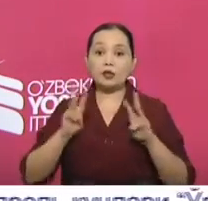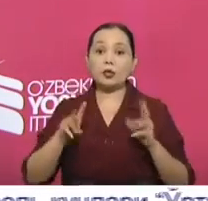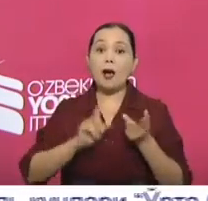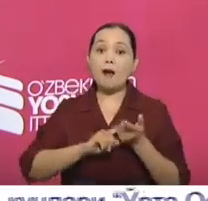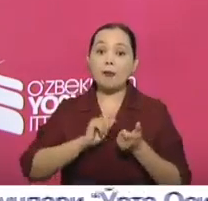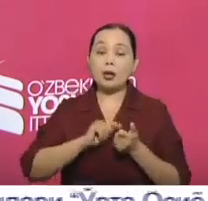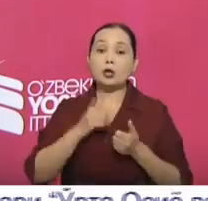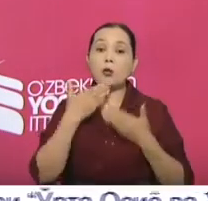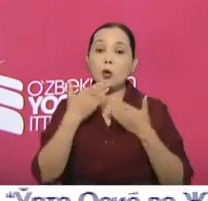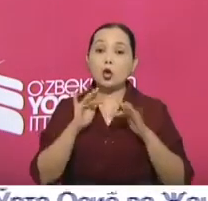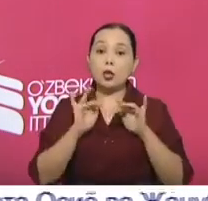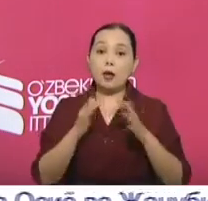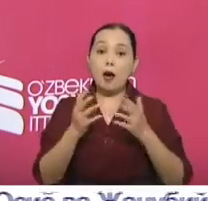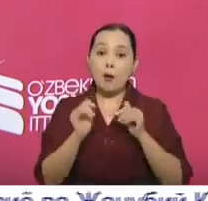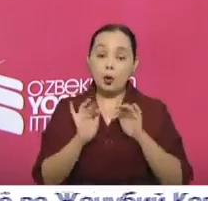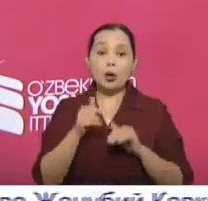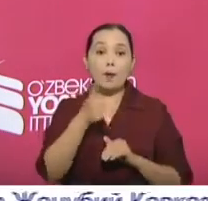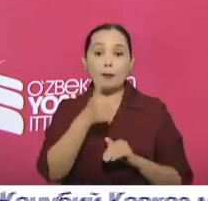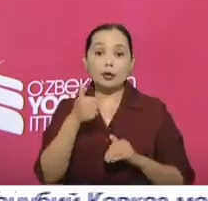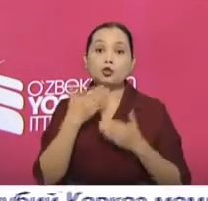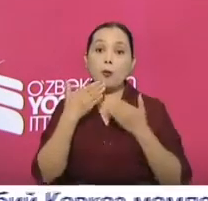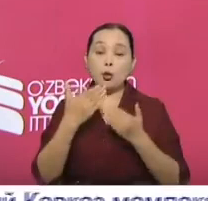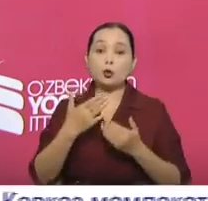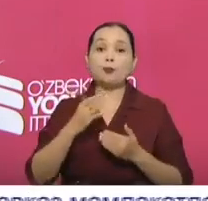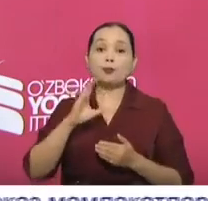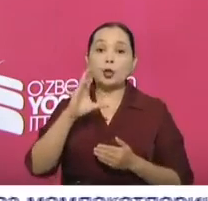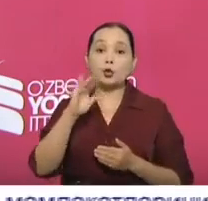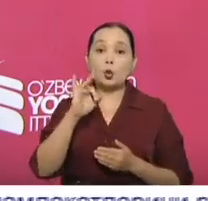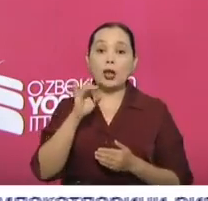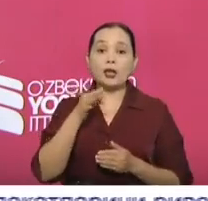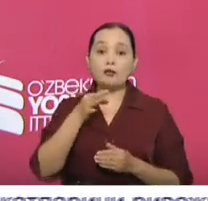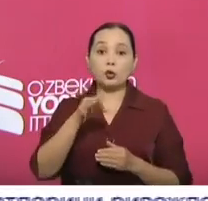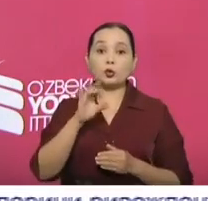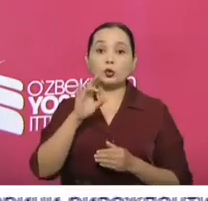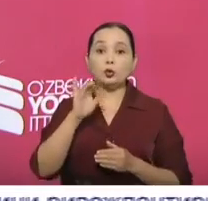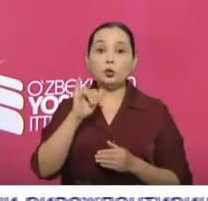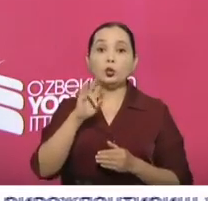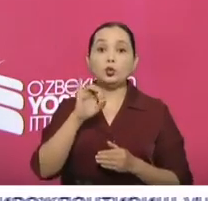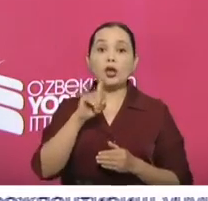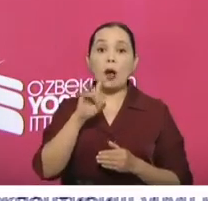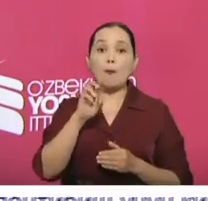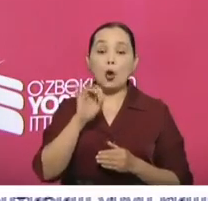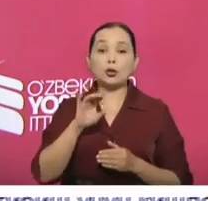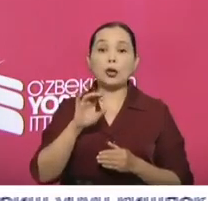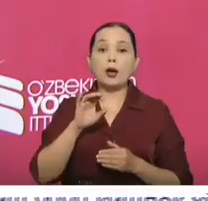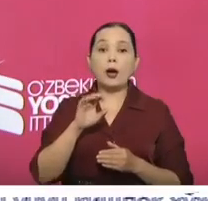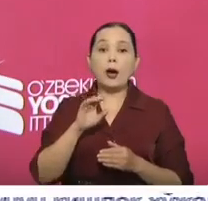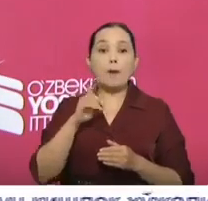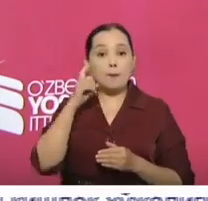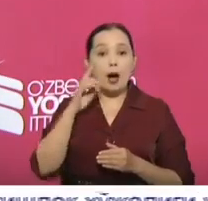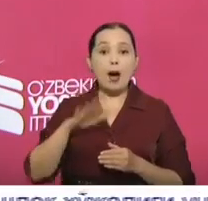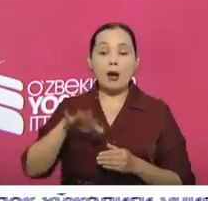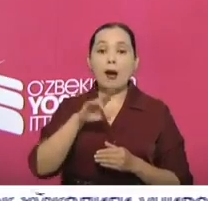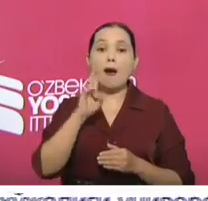qancha murojaatlarni qabul qildi va birinchi murojaatimiz Surxondaryo viloyati Muzrabot tumani Anorzor